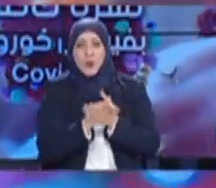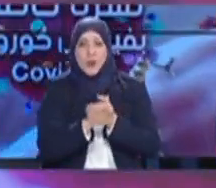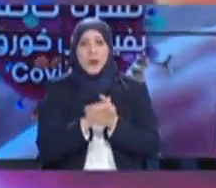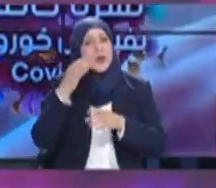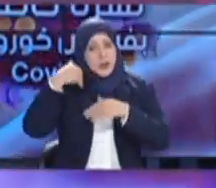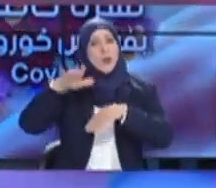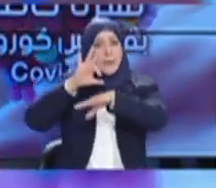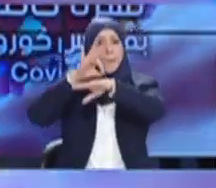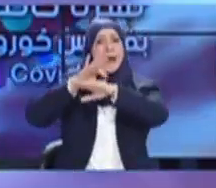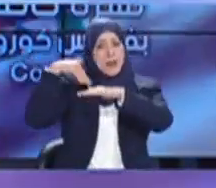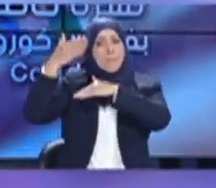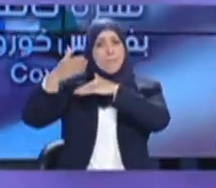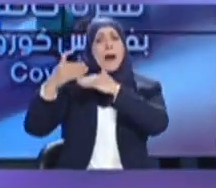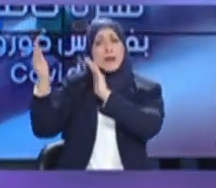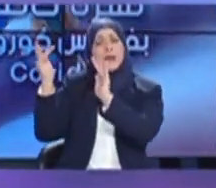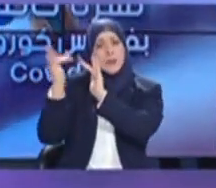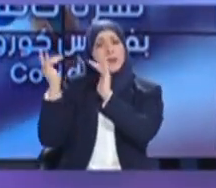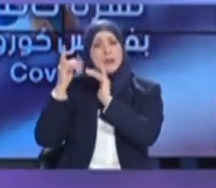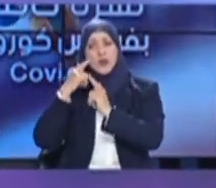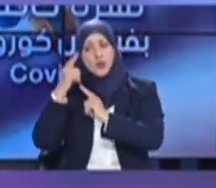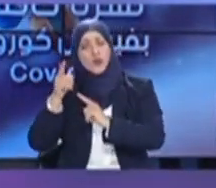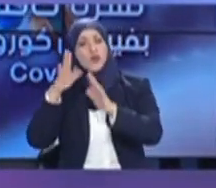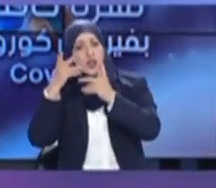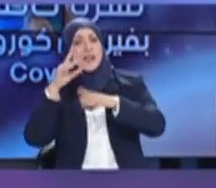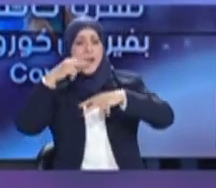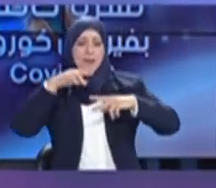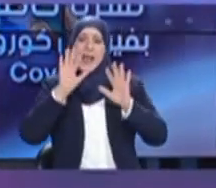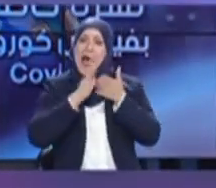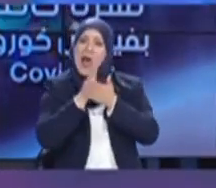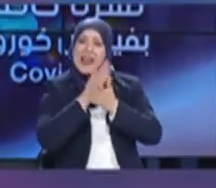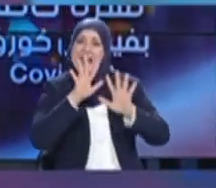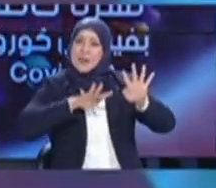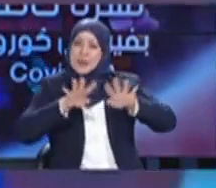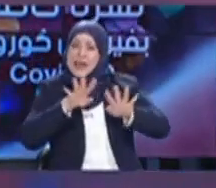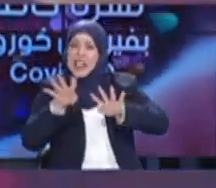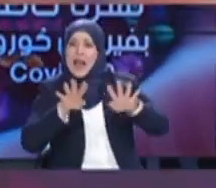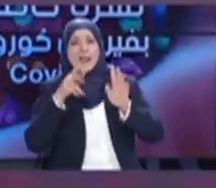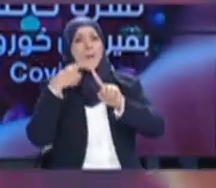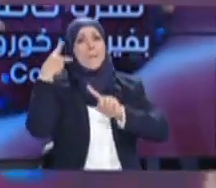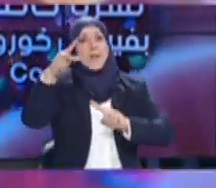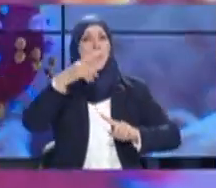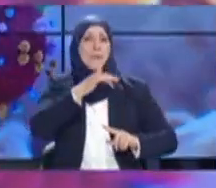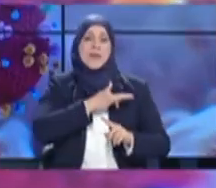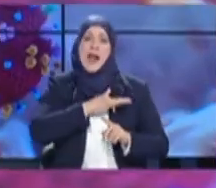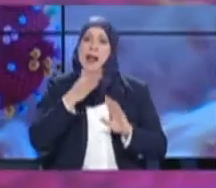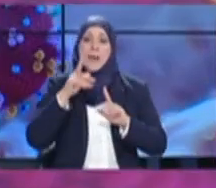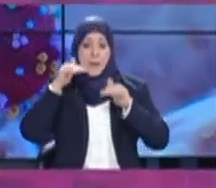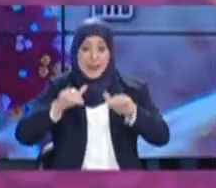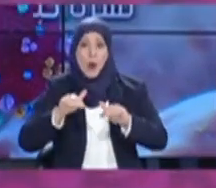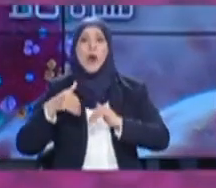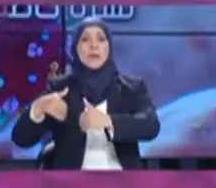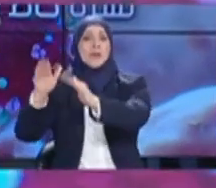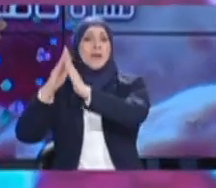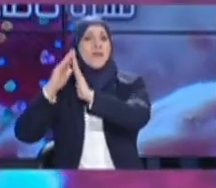مالاد هذوكم جو في لي كونفوكي من بعد باش يعديو كوريكتومون يعملوا التخطيط نتاعهم ونشوفهم كوم يلفو. واللي عنده استفسار اكيد بور لا كونتينيتي